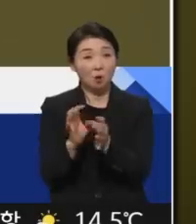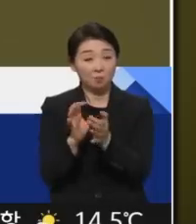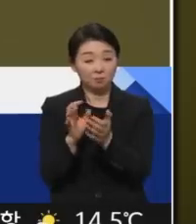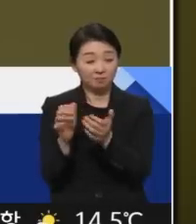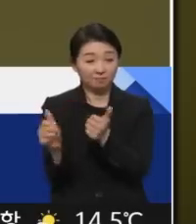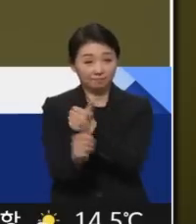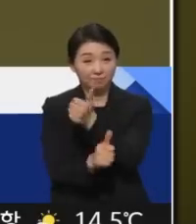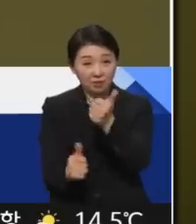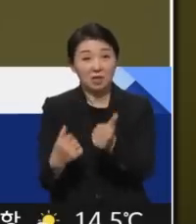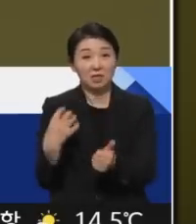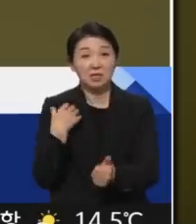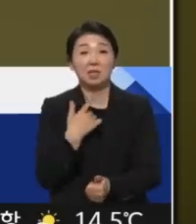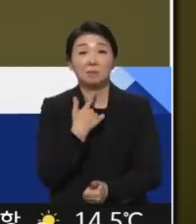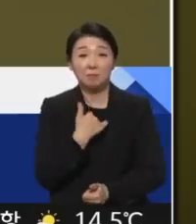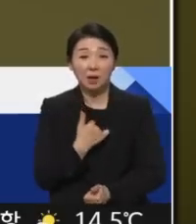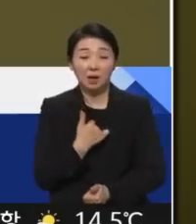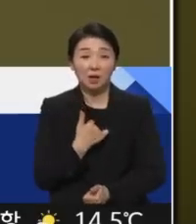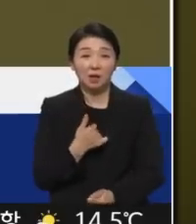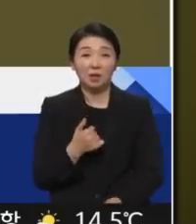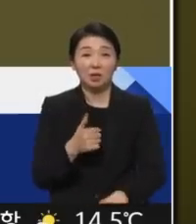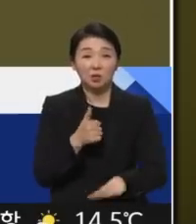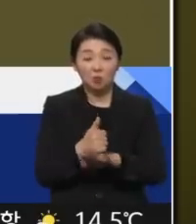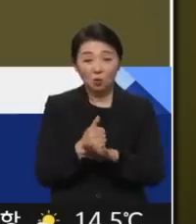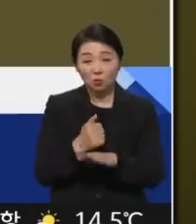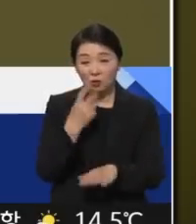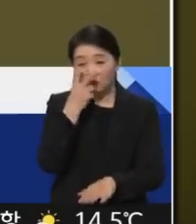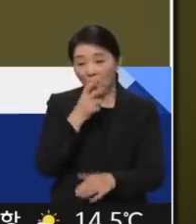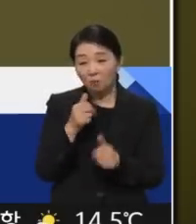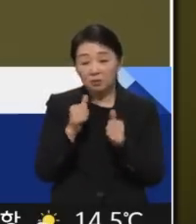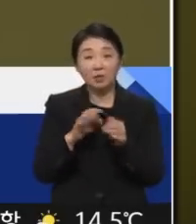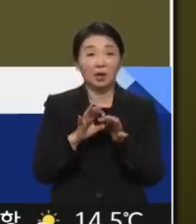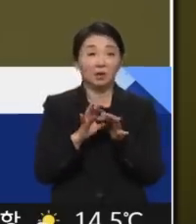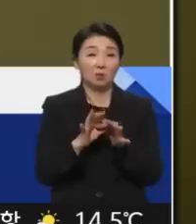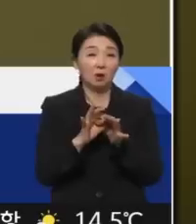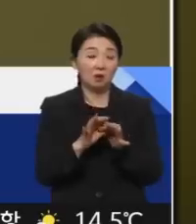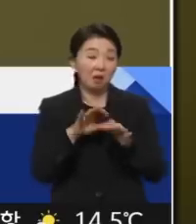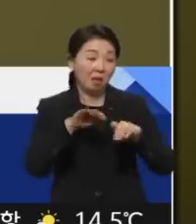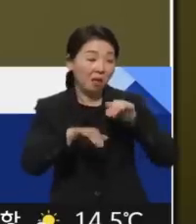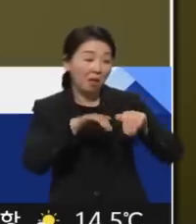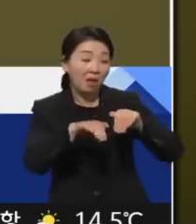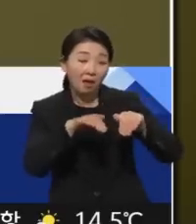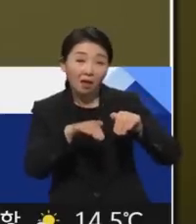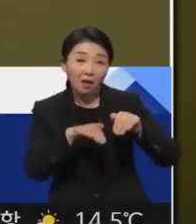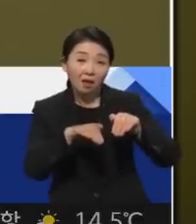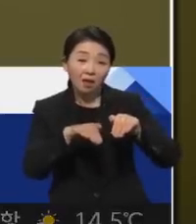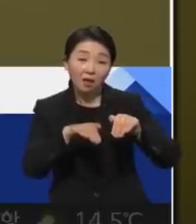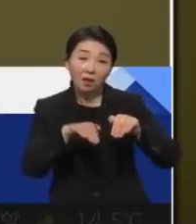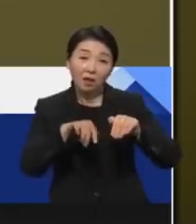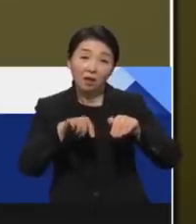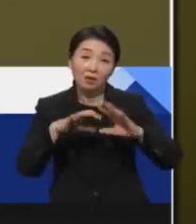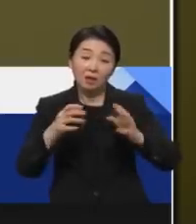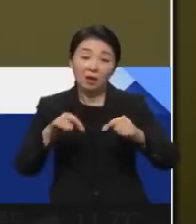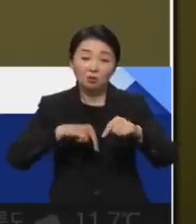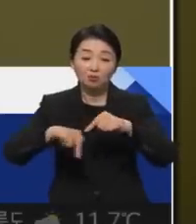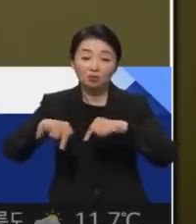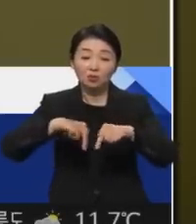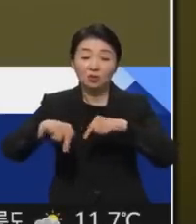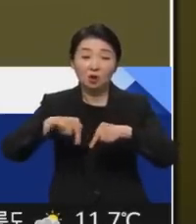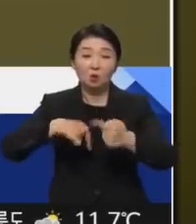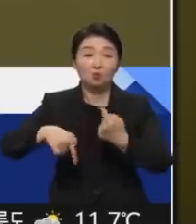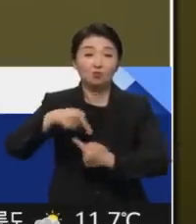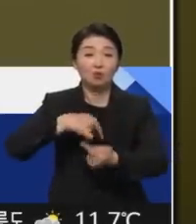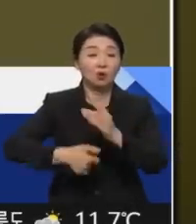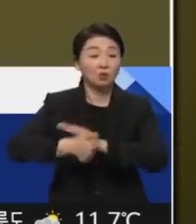와보면 검찰의 칼에 의해서 국정운영의 성공 내지는 대통령의 지지율, 집권당의 지지율